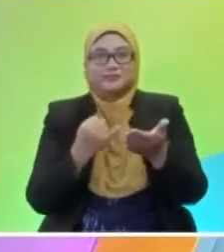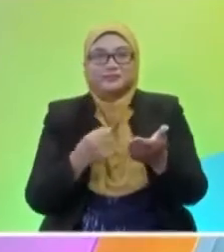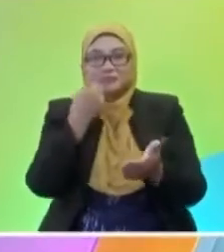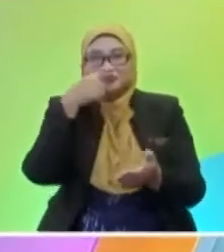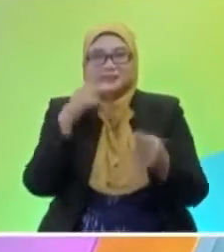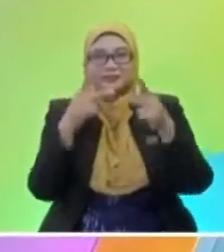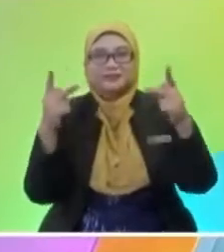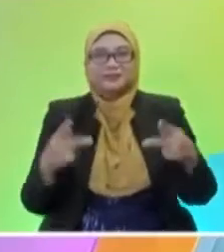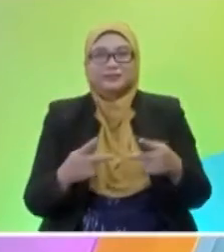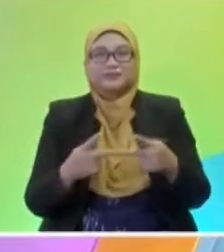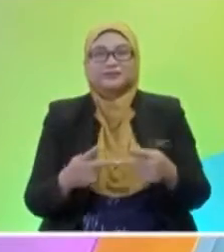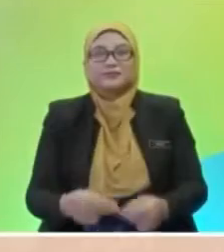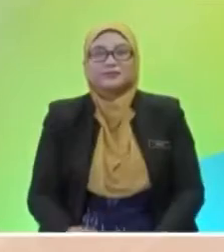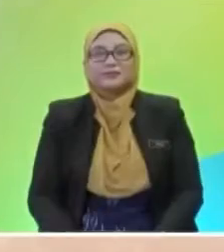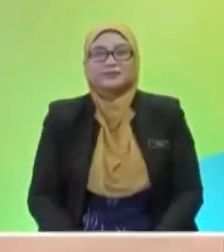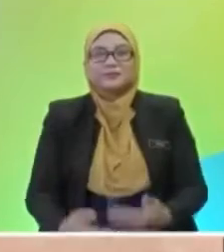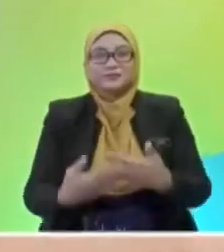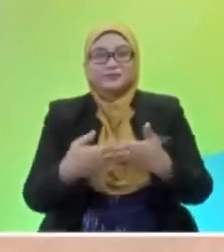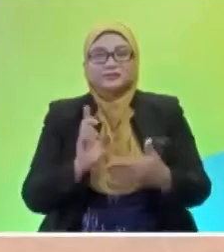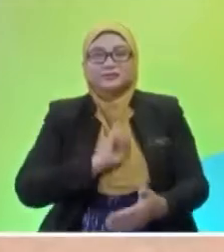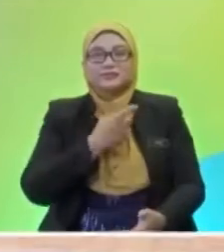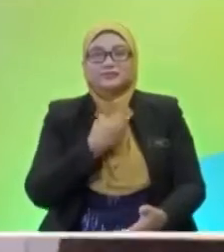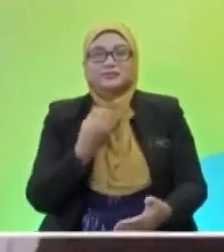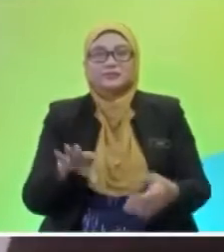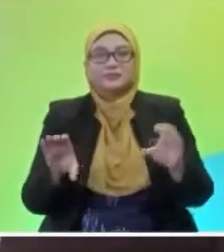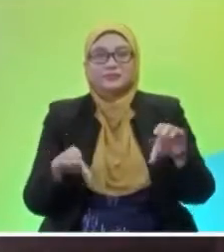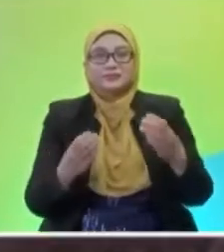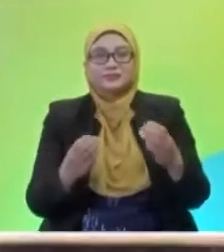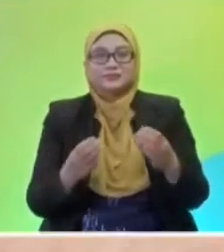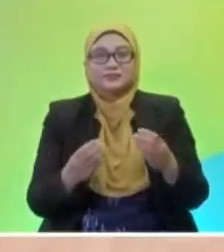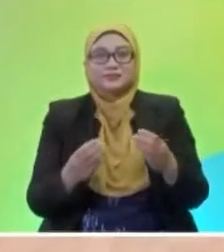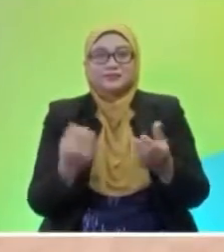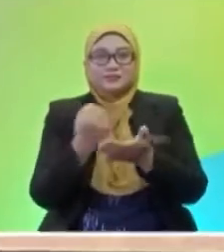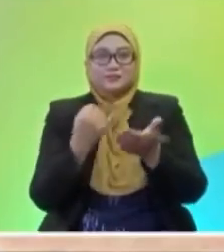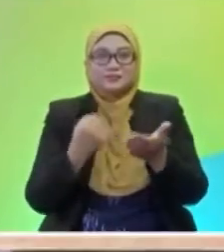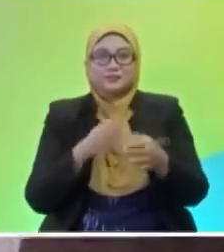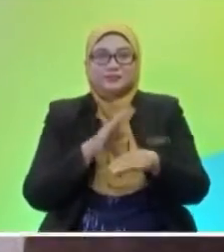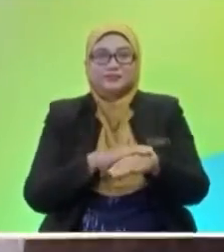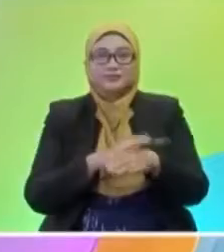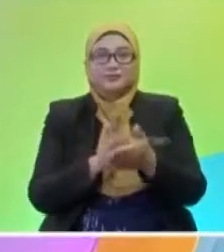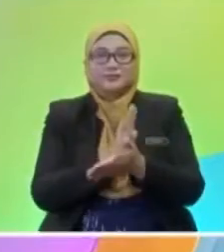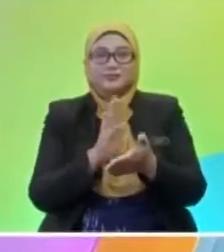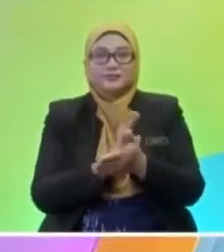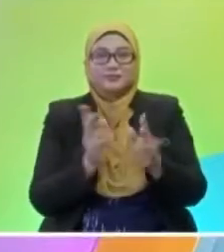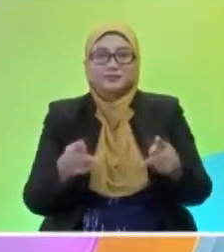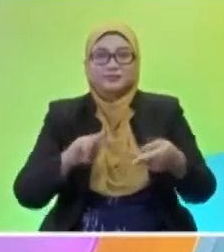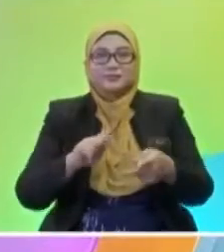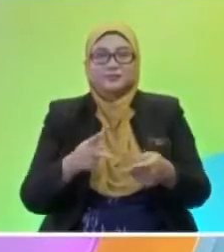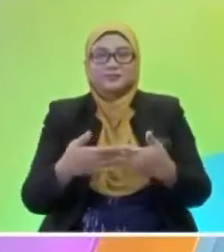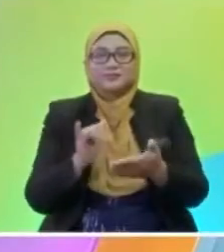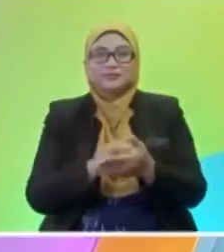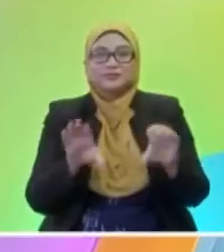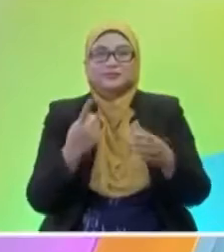lah. Okey, jadi selepas kita dah buat kita punya lakaran pada kertas kotak, kita kena buat apa pula, Syafiqah? Kita